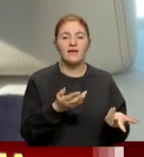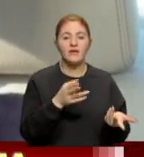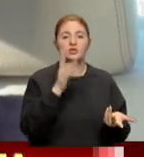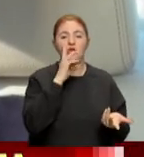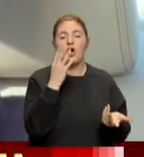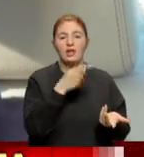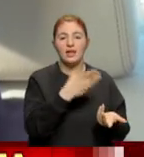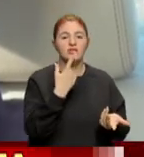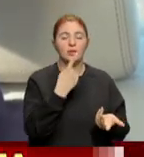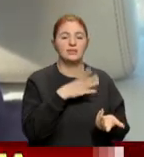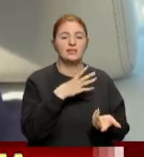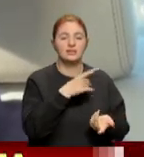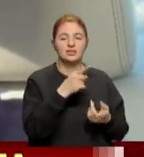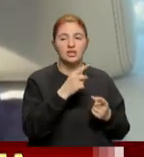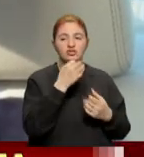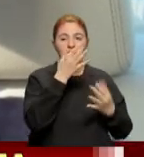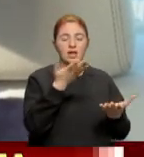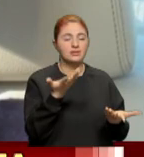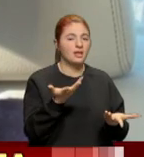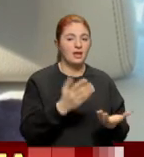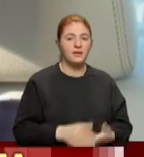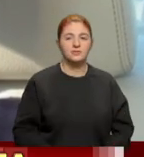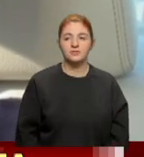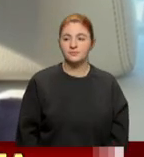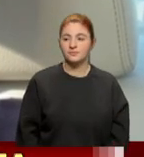son olarak ne söylemek istersiniz? Sizin çağrınız nedir?